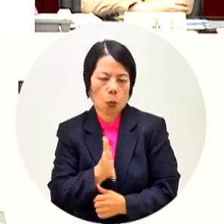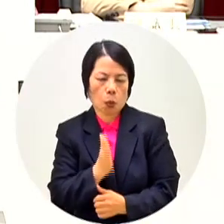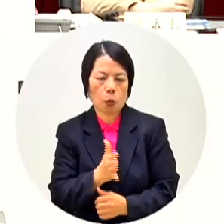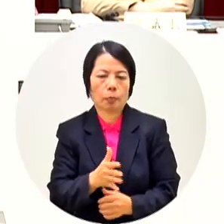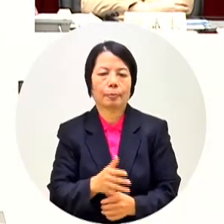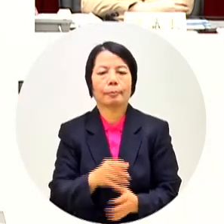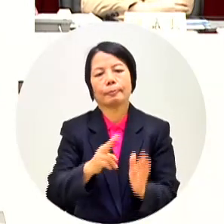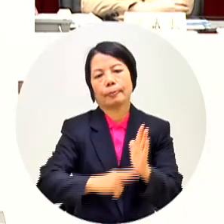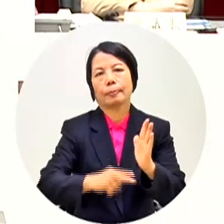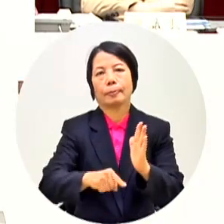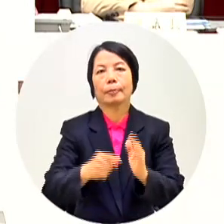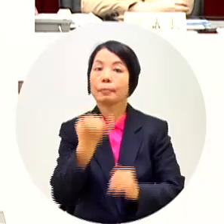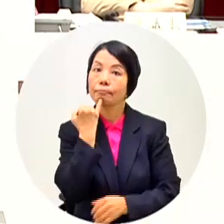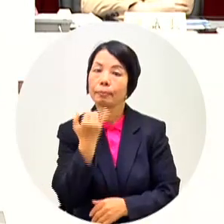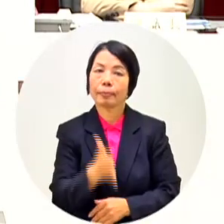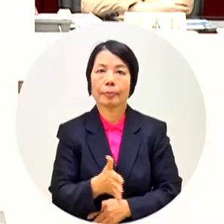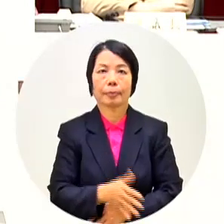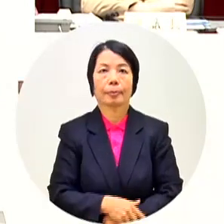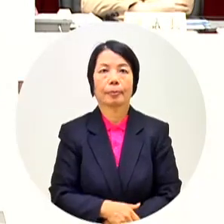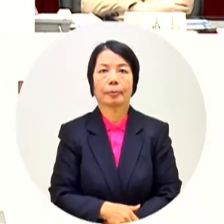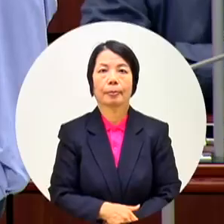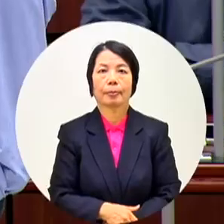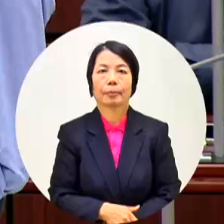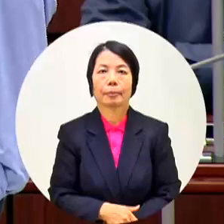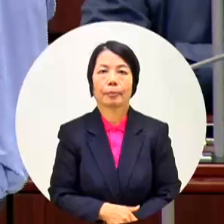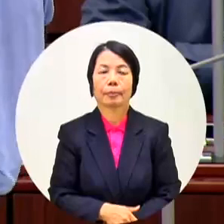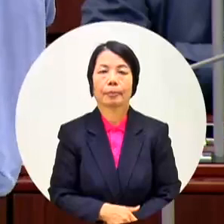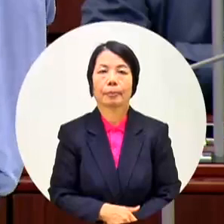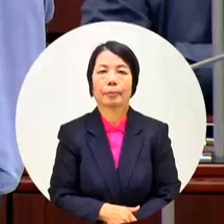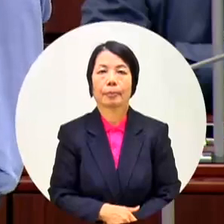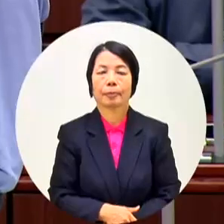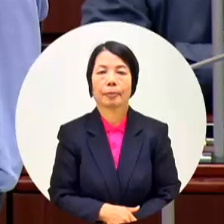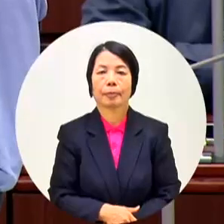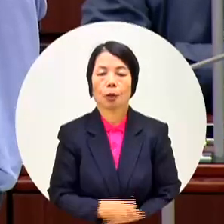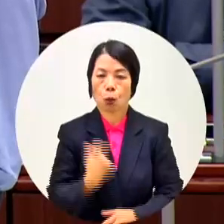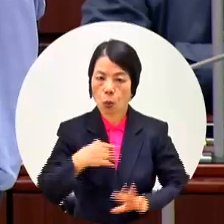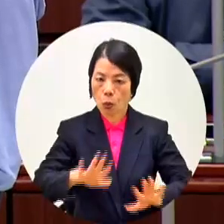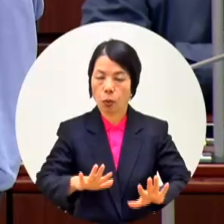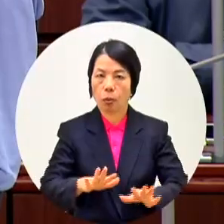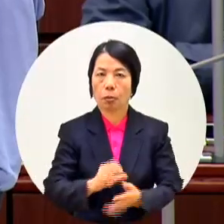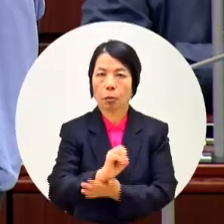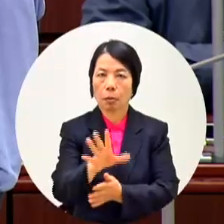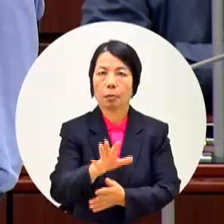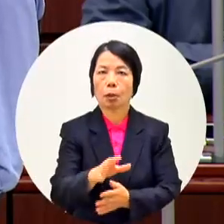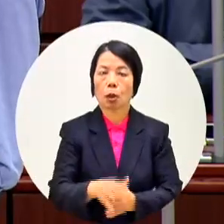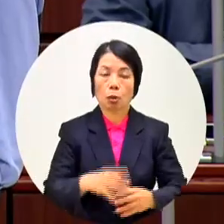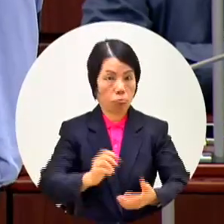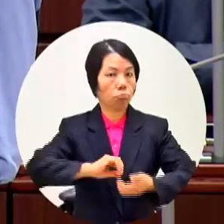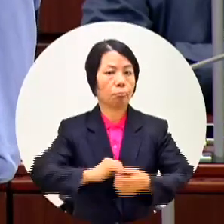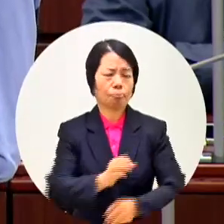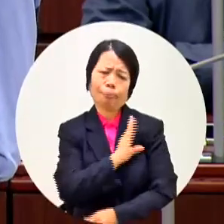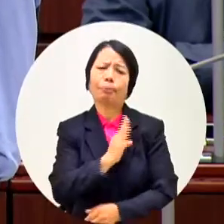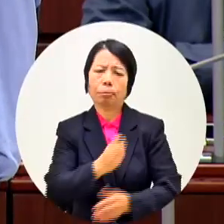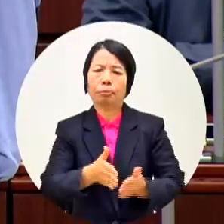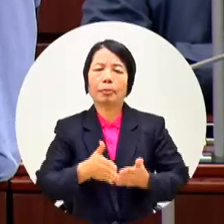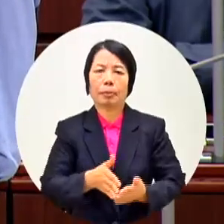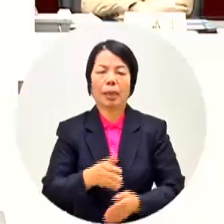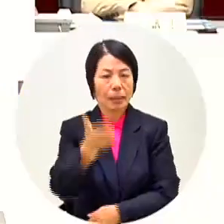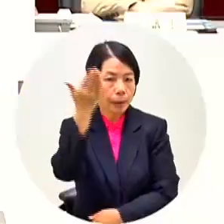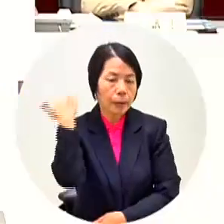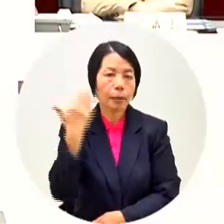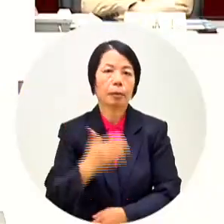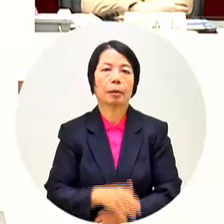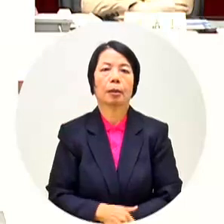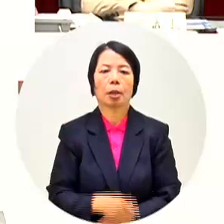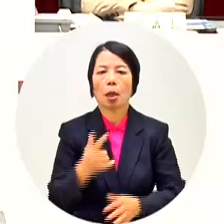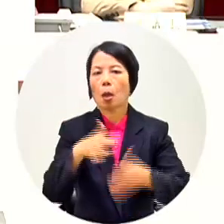这个跟议长议员报告，当然要啊。 当然要了哈。 当然要了，你刚 你过去哦，过去足济安尼摩擦的，啊，